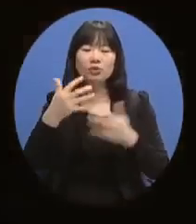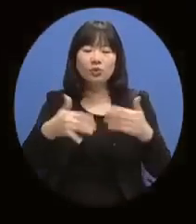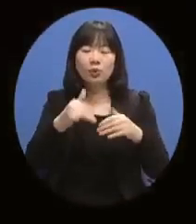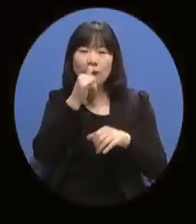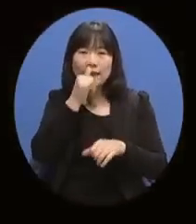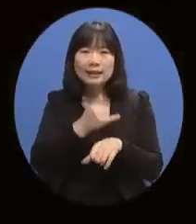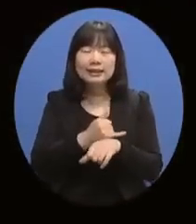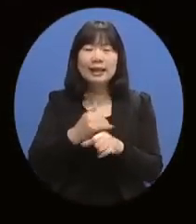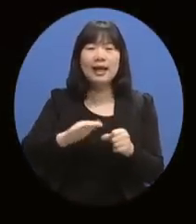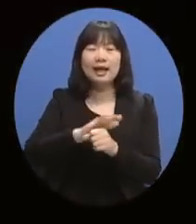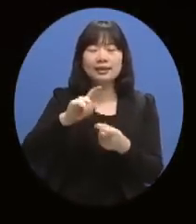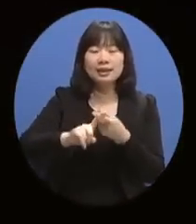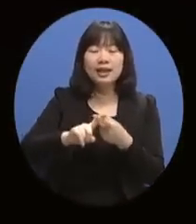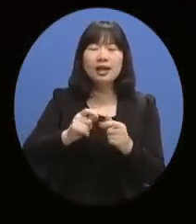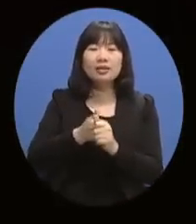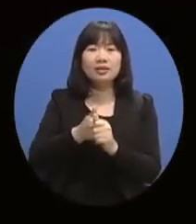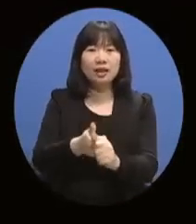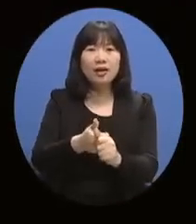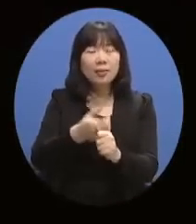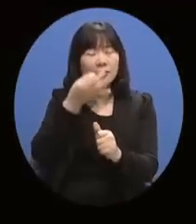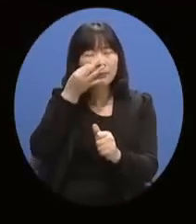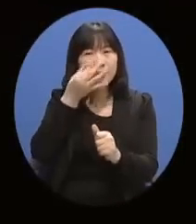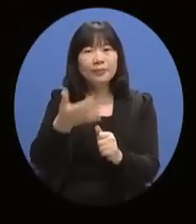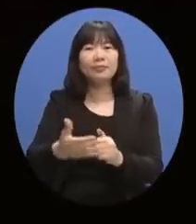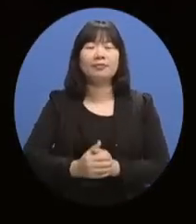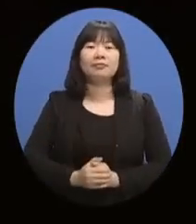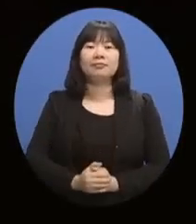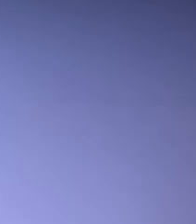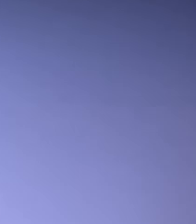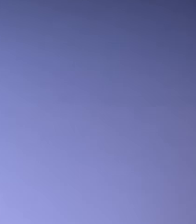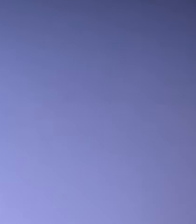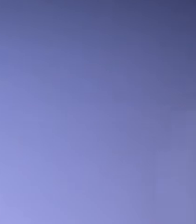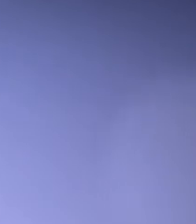되는 애착에 대해 알아봅니다.